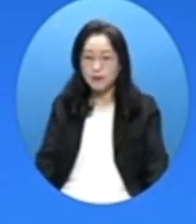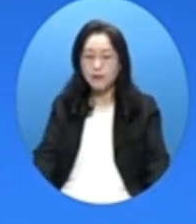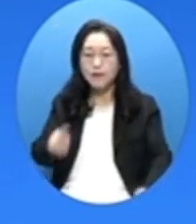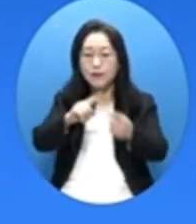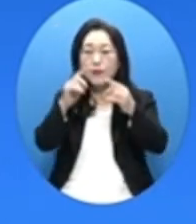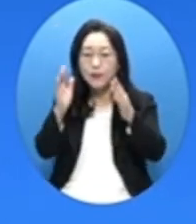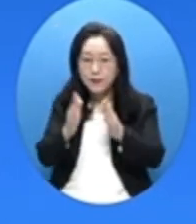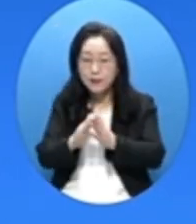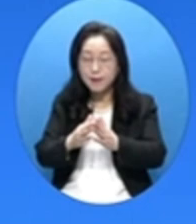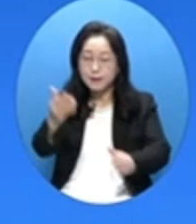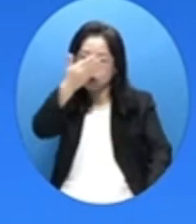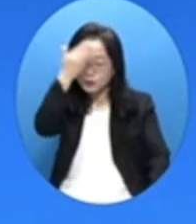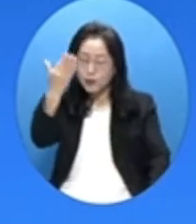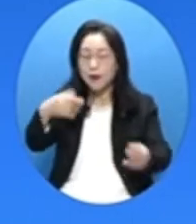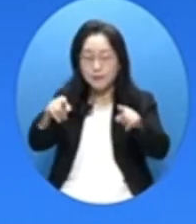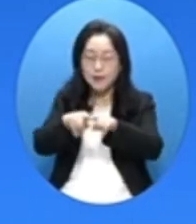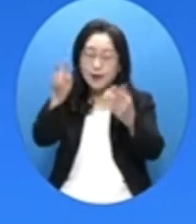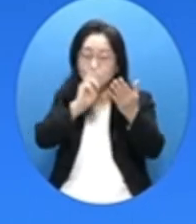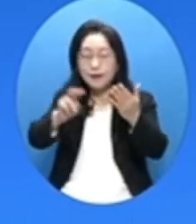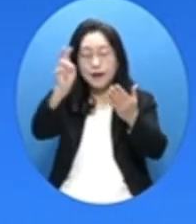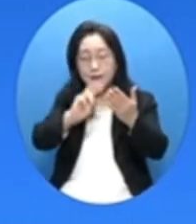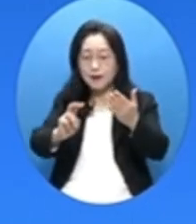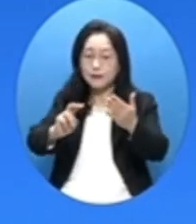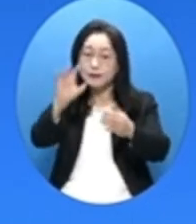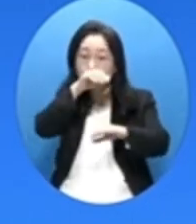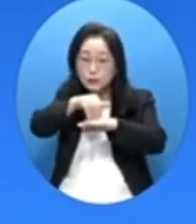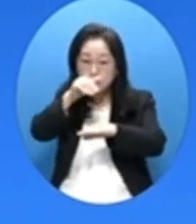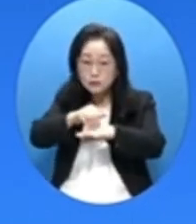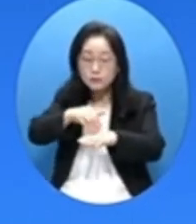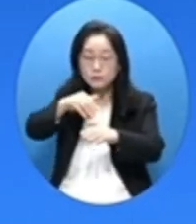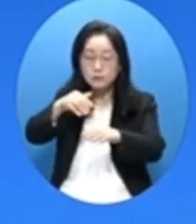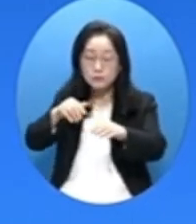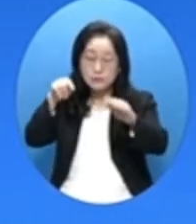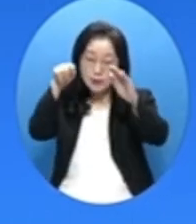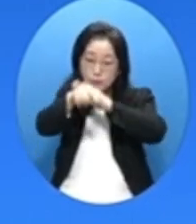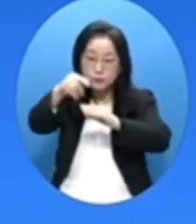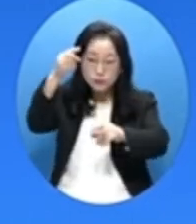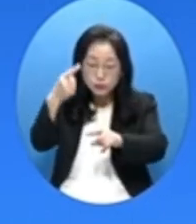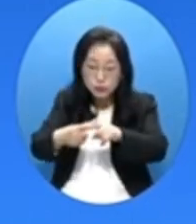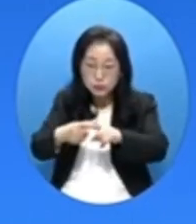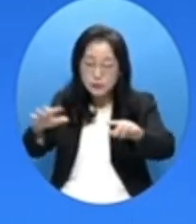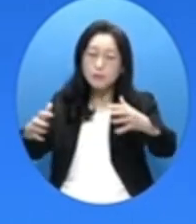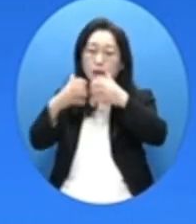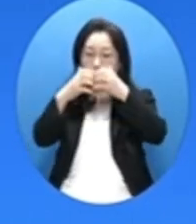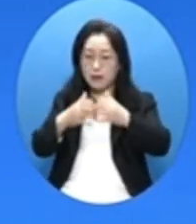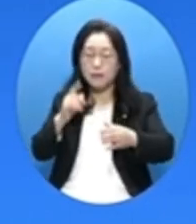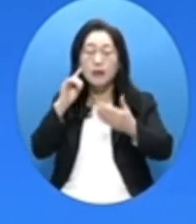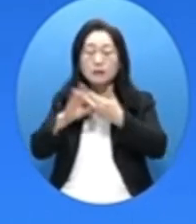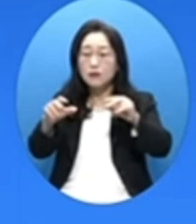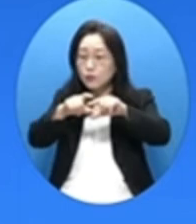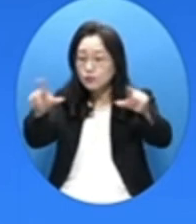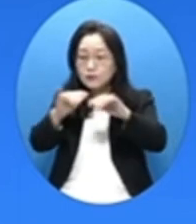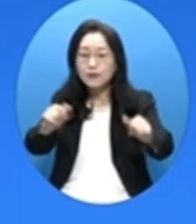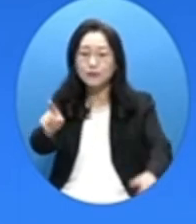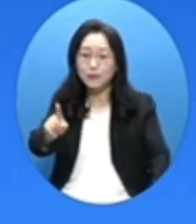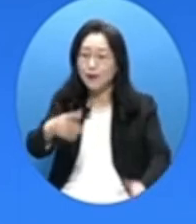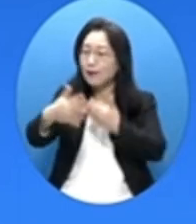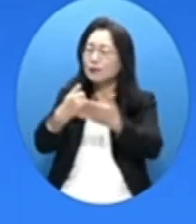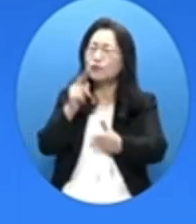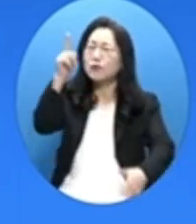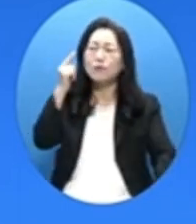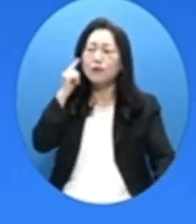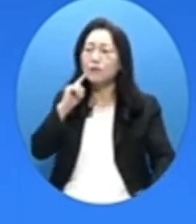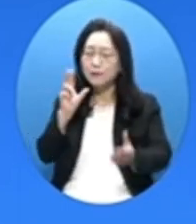교회 청년들 데리고 찬양대 연습하러 가다가 사고가 임했으니 보통 사람 같으면 하나님 내게 왜 이런 일이 생길 수가